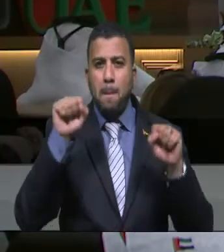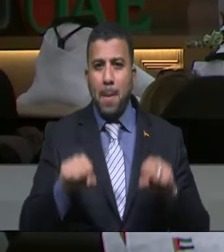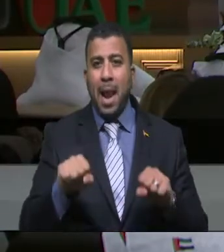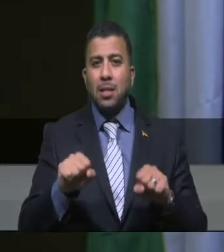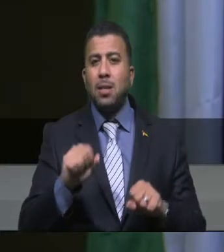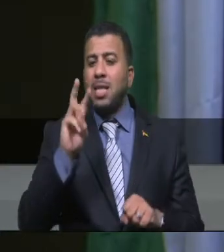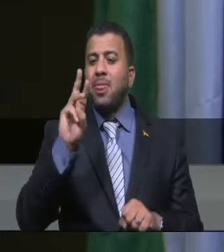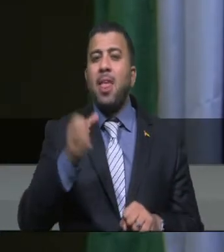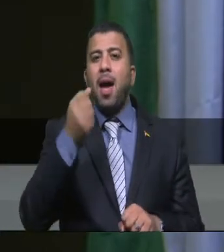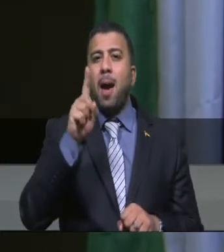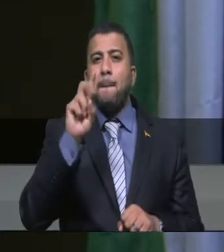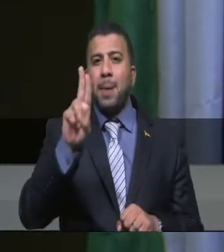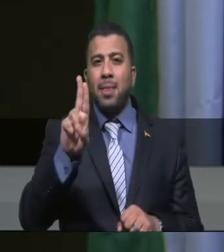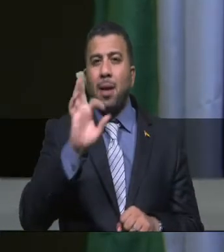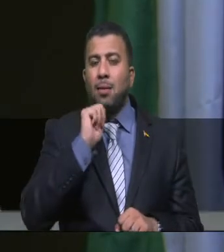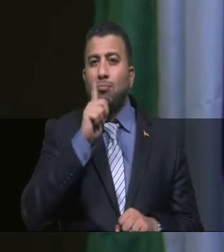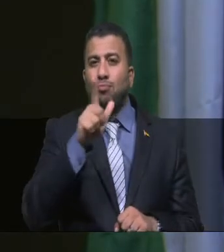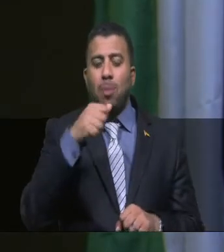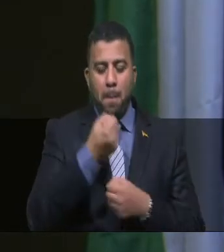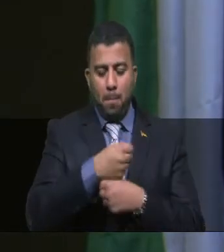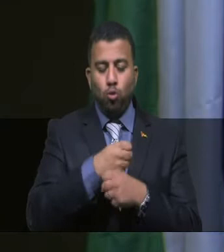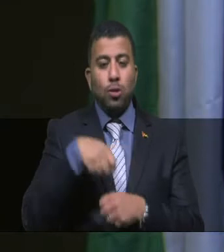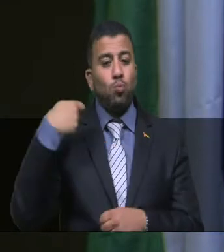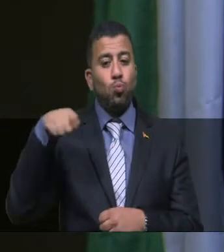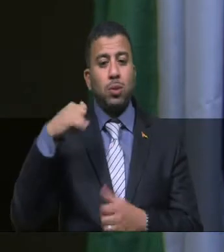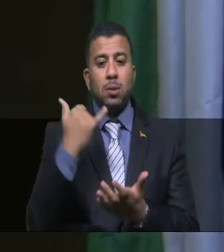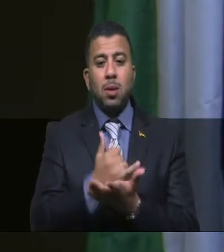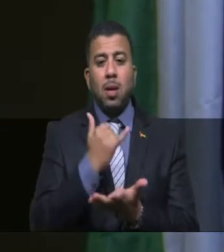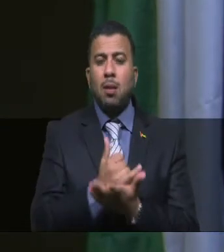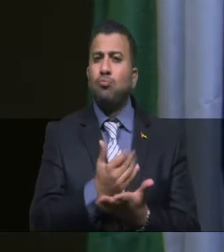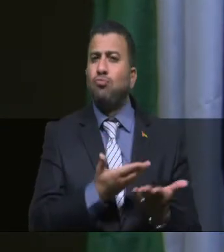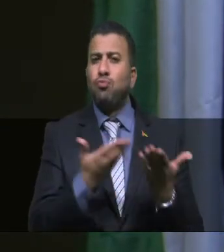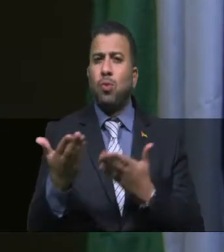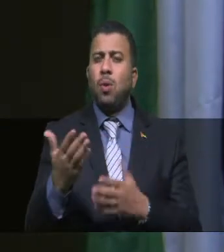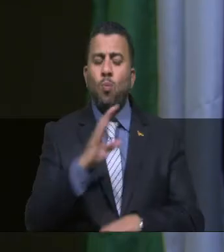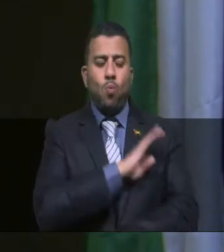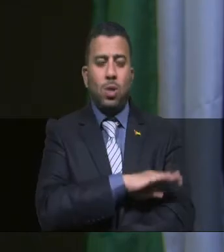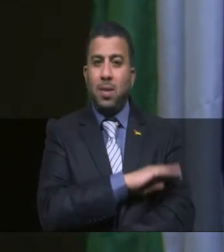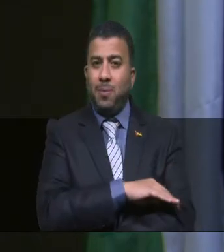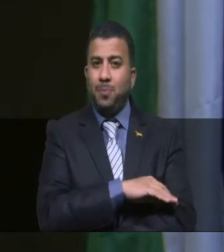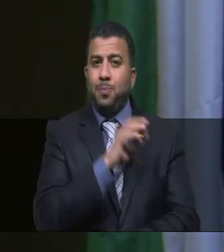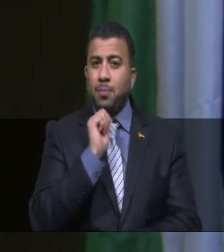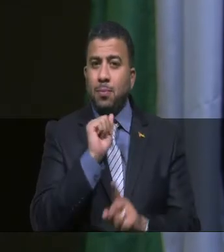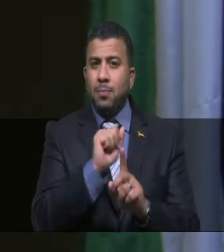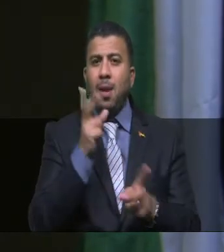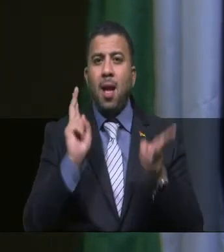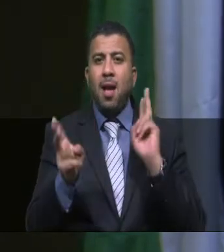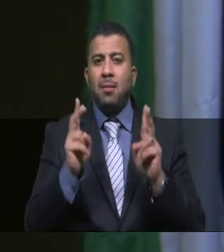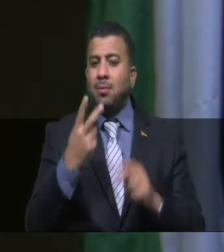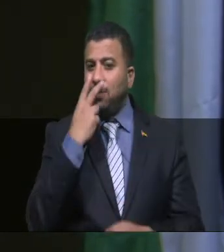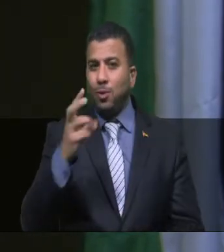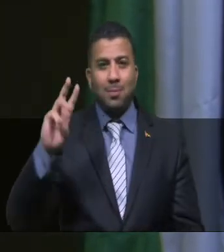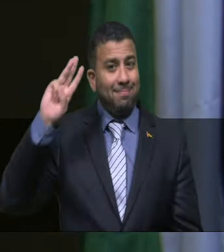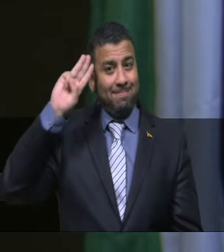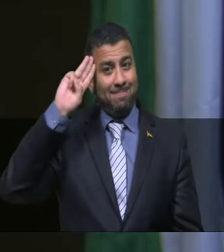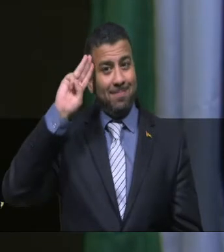المجلس وسعادة ثابت الطريفي مدير عام البلدية وعدد من المسؤولين والموظفين. ضمت الاحتفالية عرضا